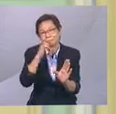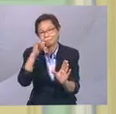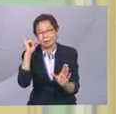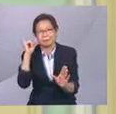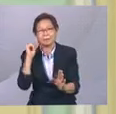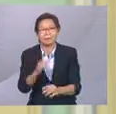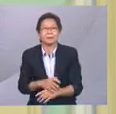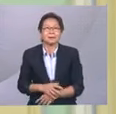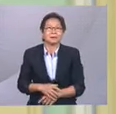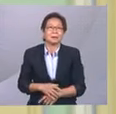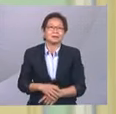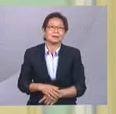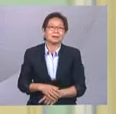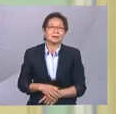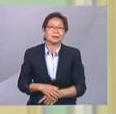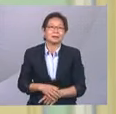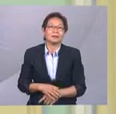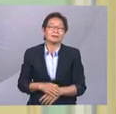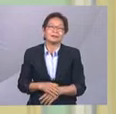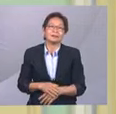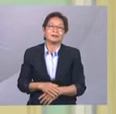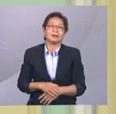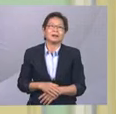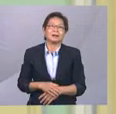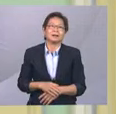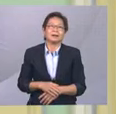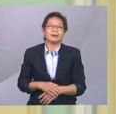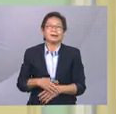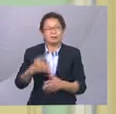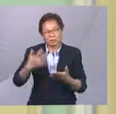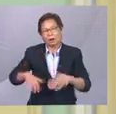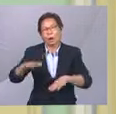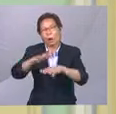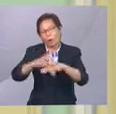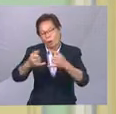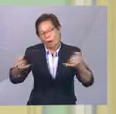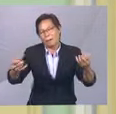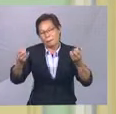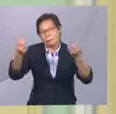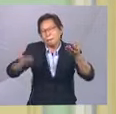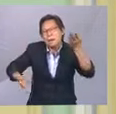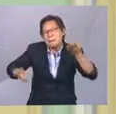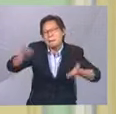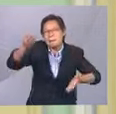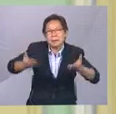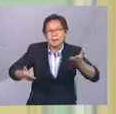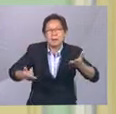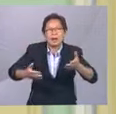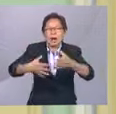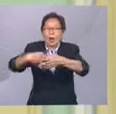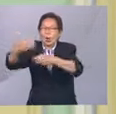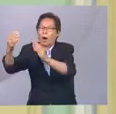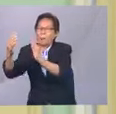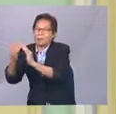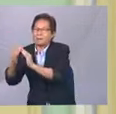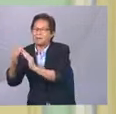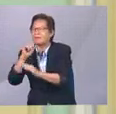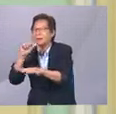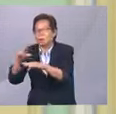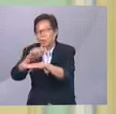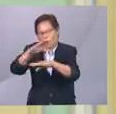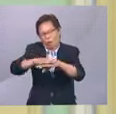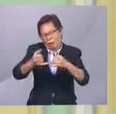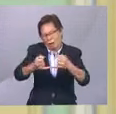kita kata cek seonline tapi mungkin ramai utama jadi plo bancada sebagainya tidak